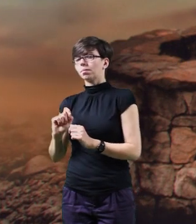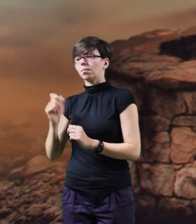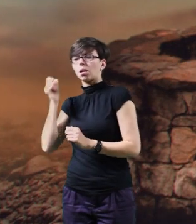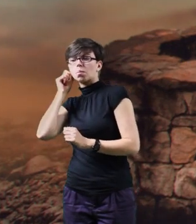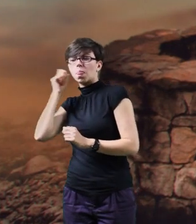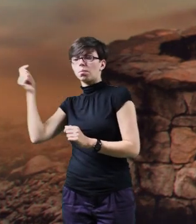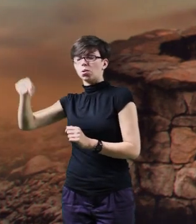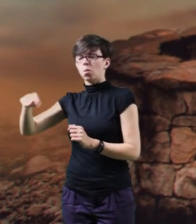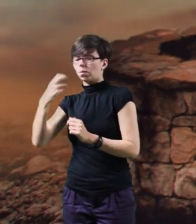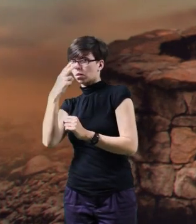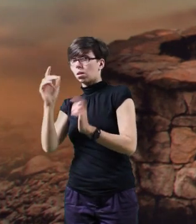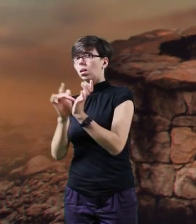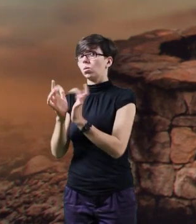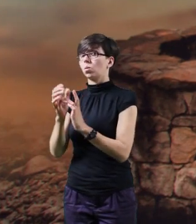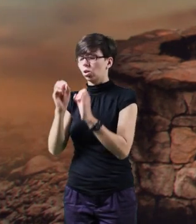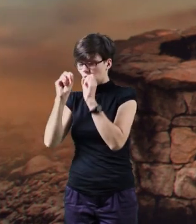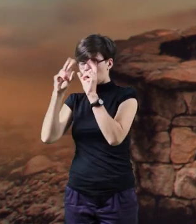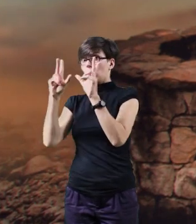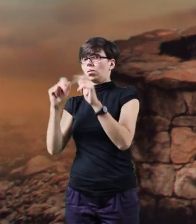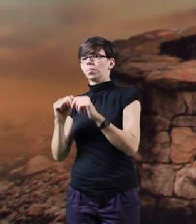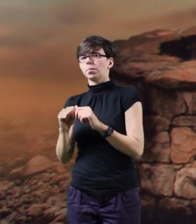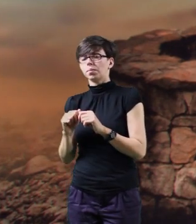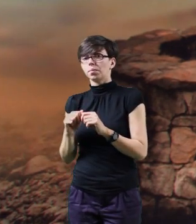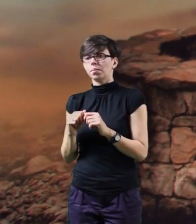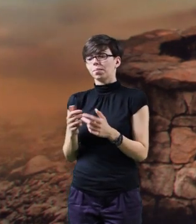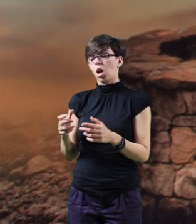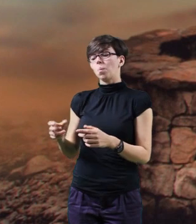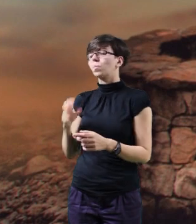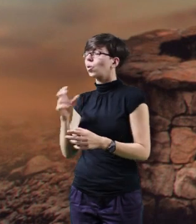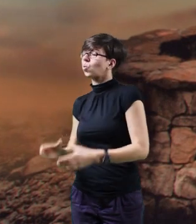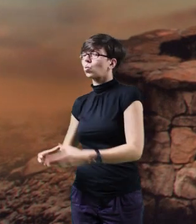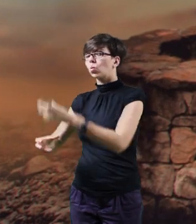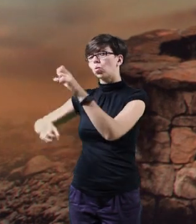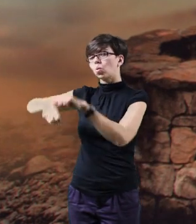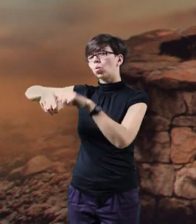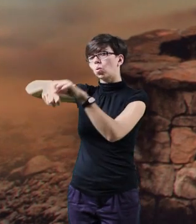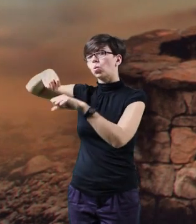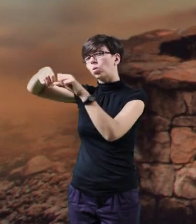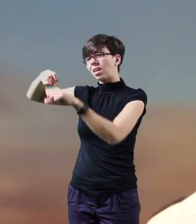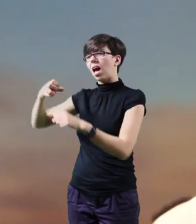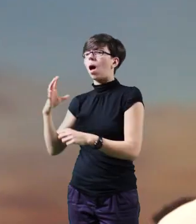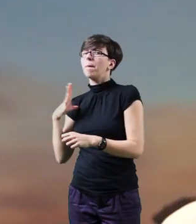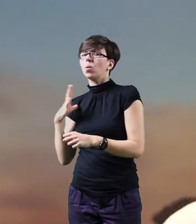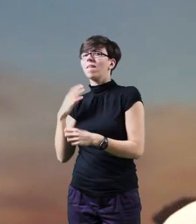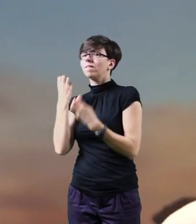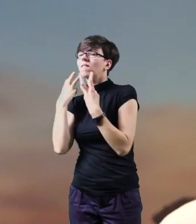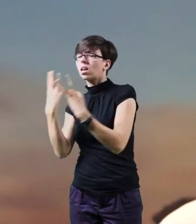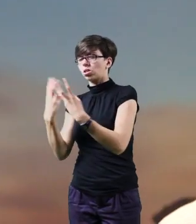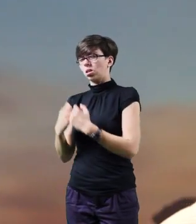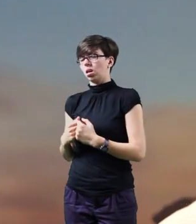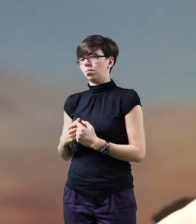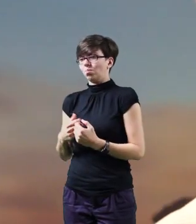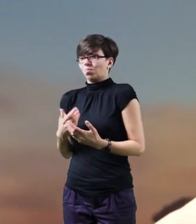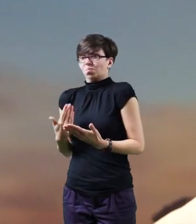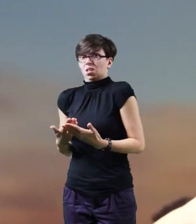Jakuba i w sumie nie wiadomo czy kryła w sobie więcej wody czy sentymentalnych wspomnień ani co